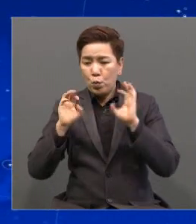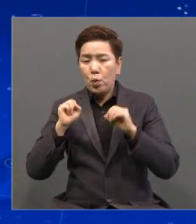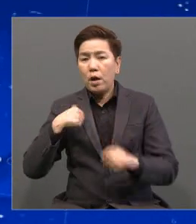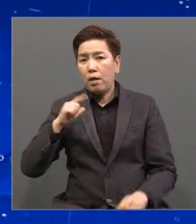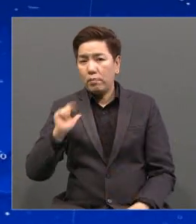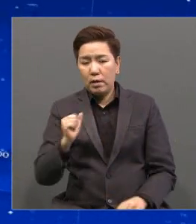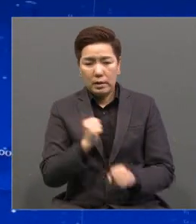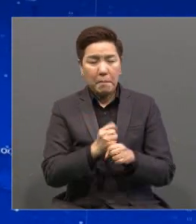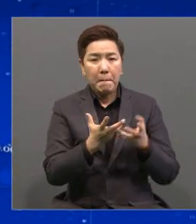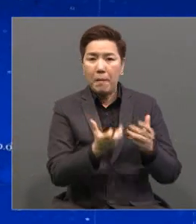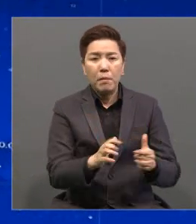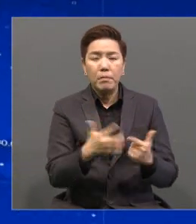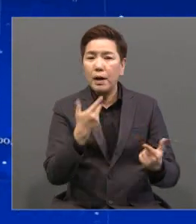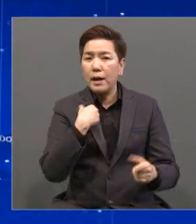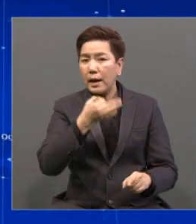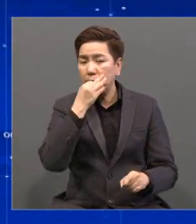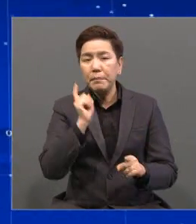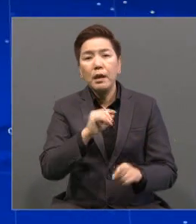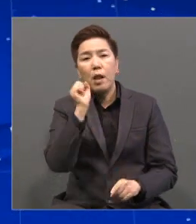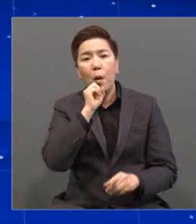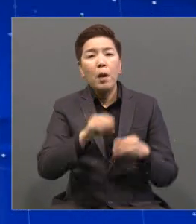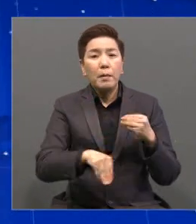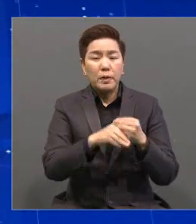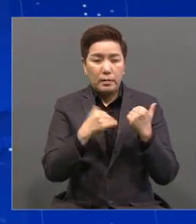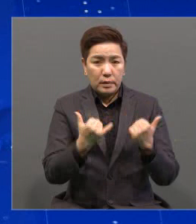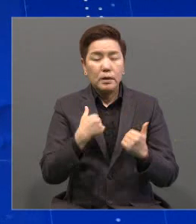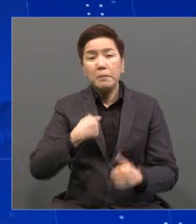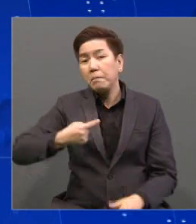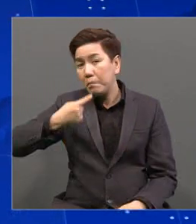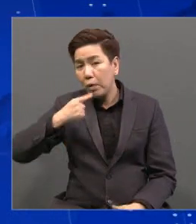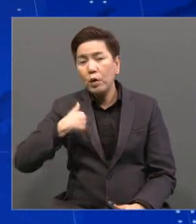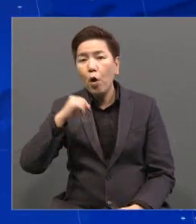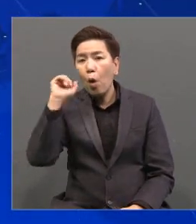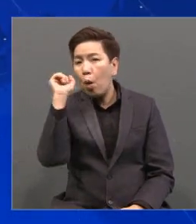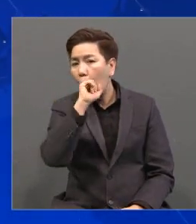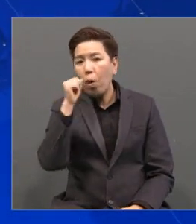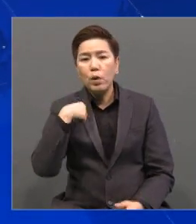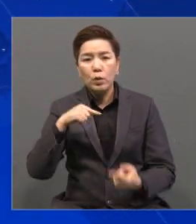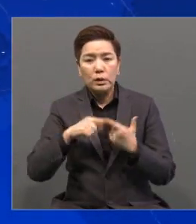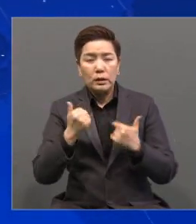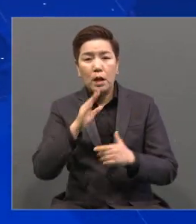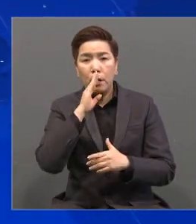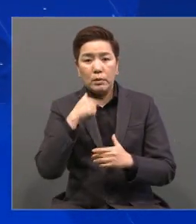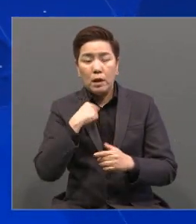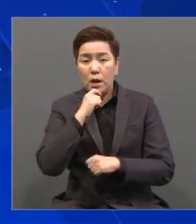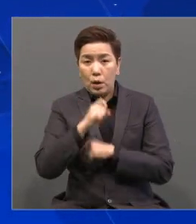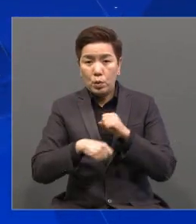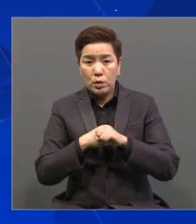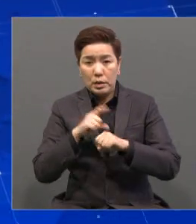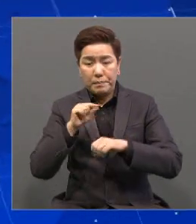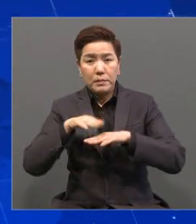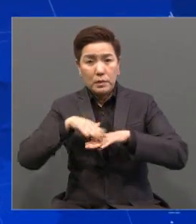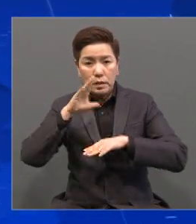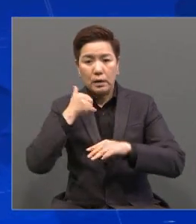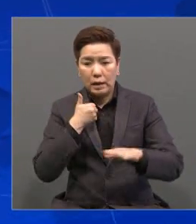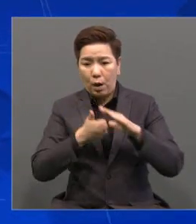องอันนี้ไม่เคยทำพังอาชีพเสริมก็คือเป็นนักร้องนะคะพร้อมระบุได้ว่าร้องเพลงในผับถ้าอายุไม่20ปีบริบูร